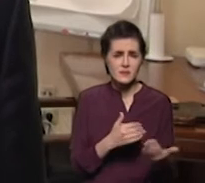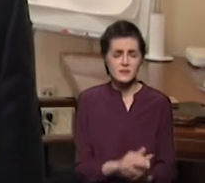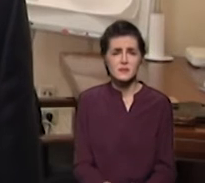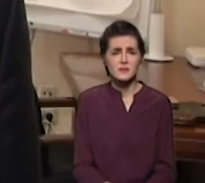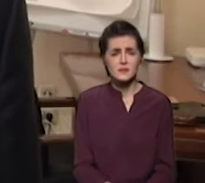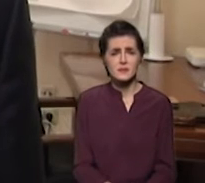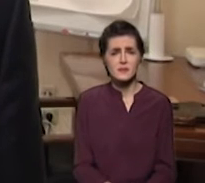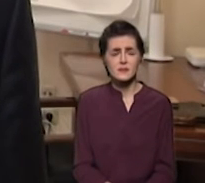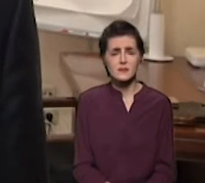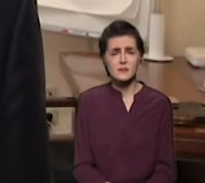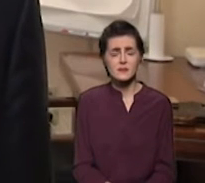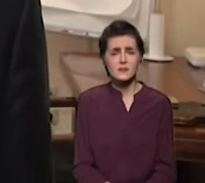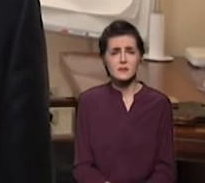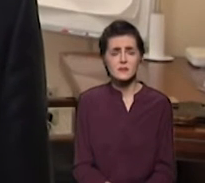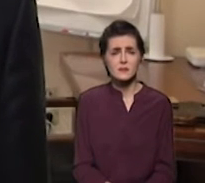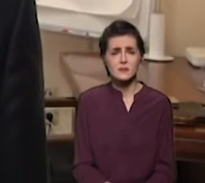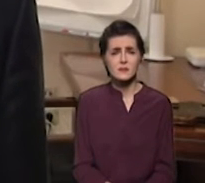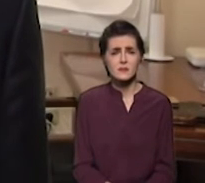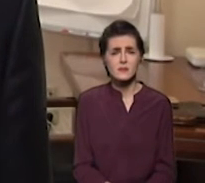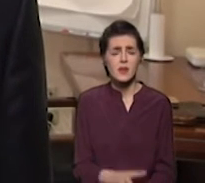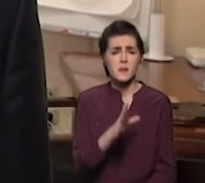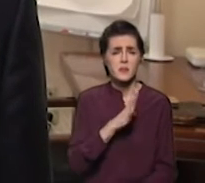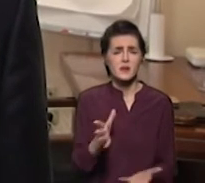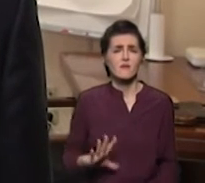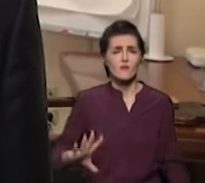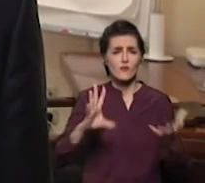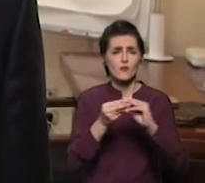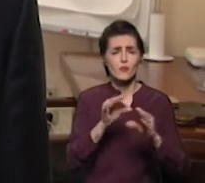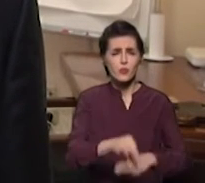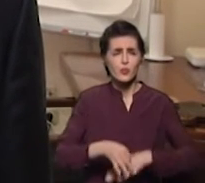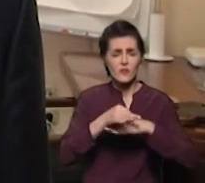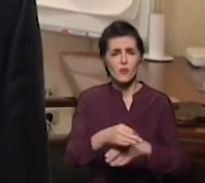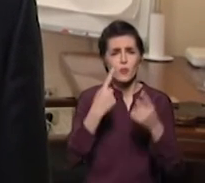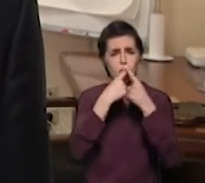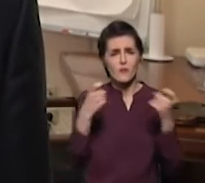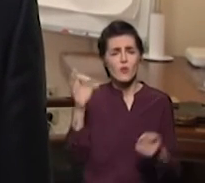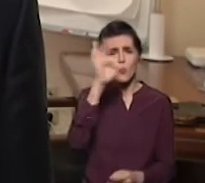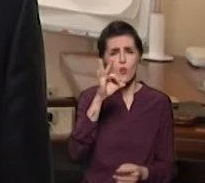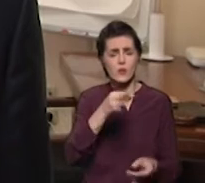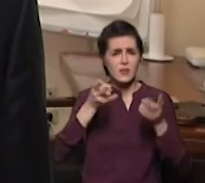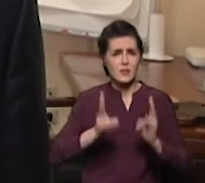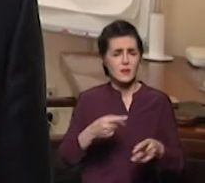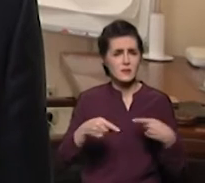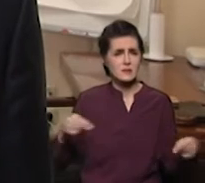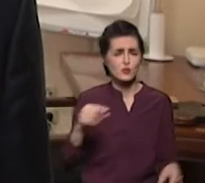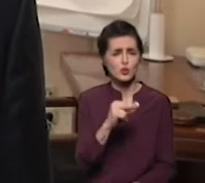с предприятием «Метінвеста» были спільні заходы попередження нещасних випадків, щоб